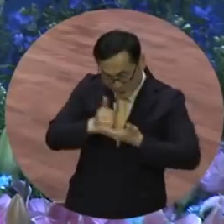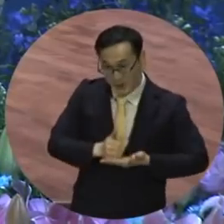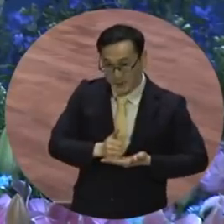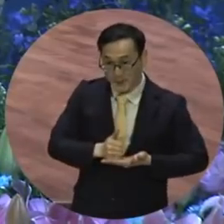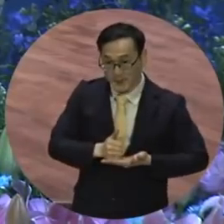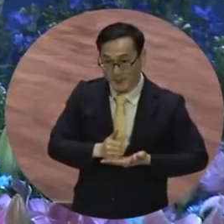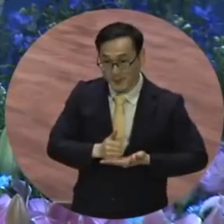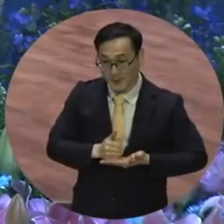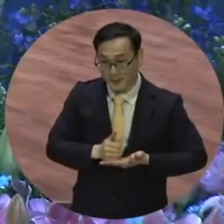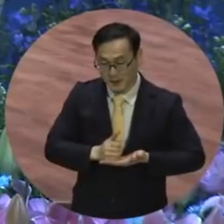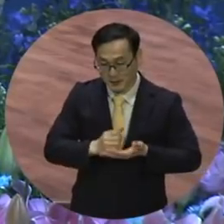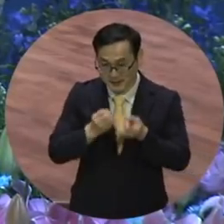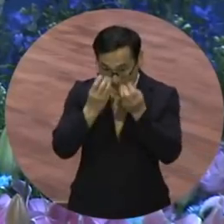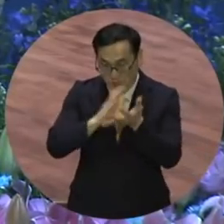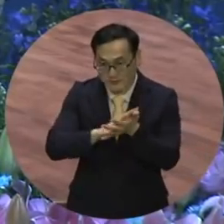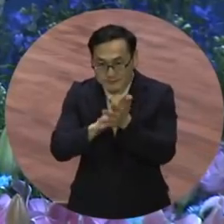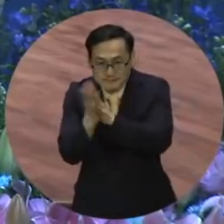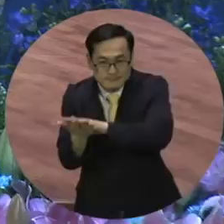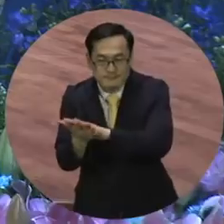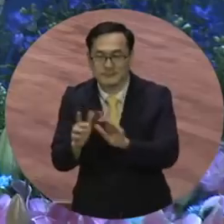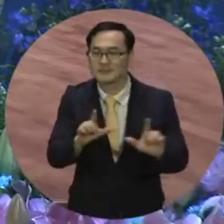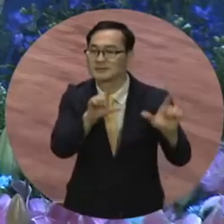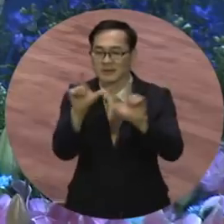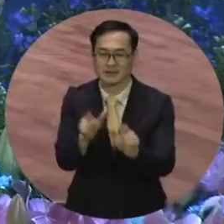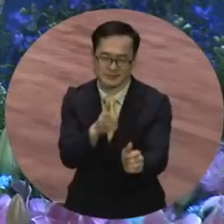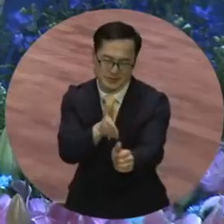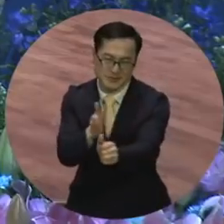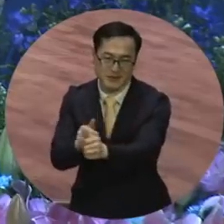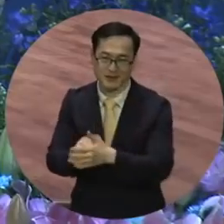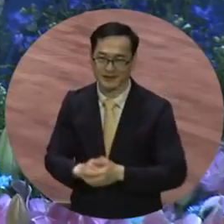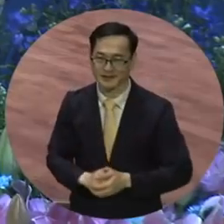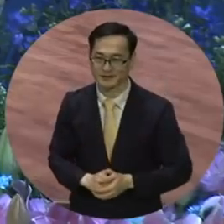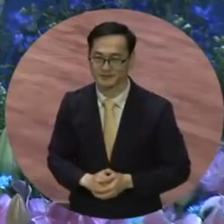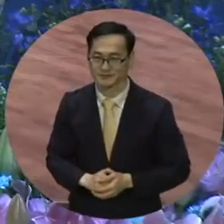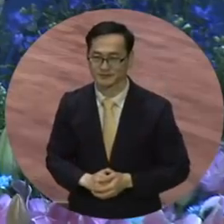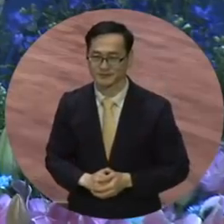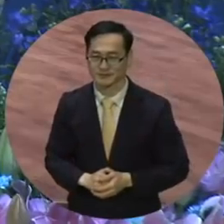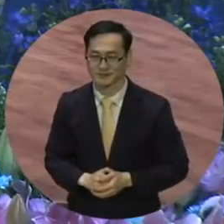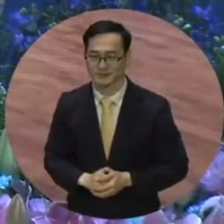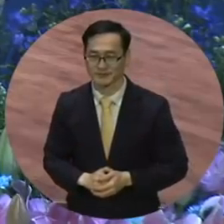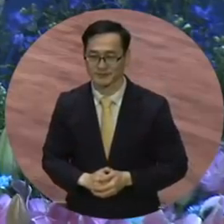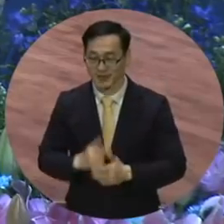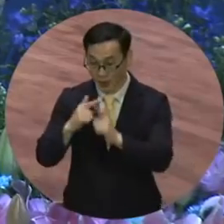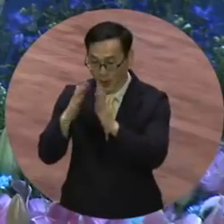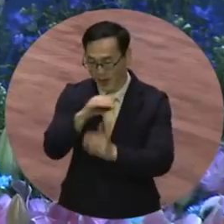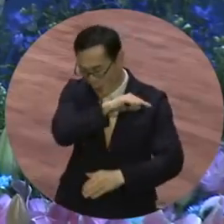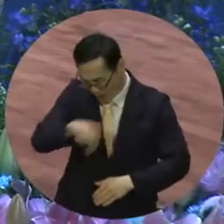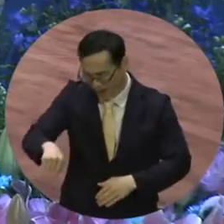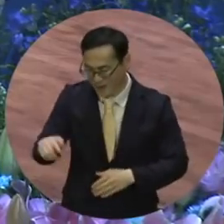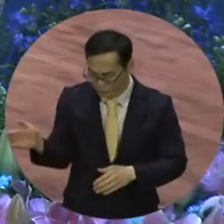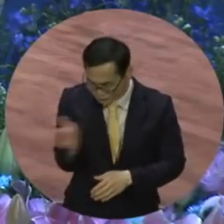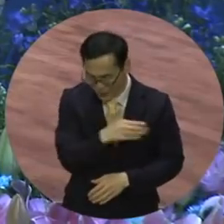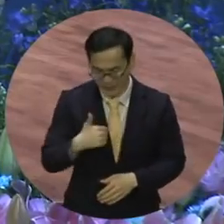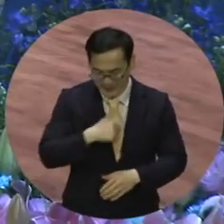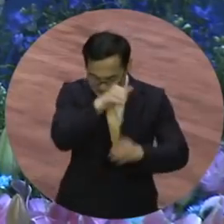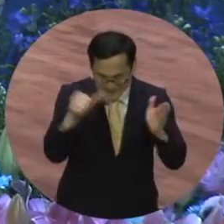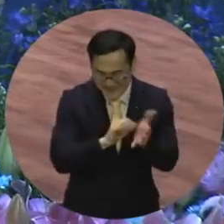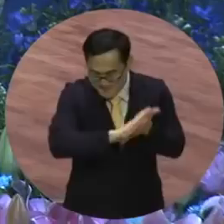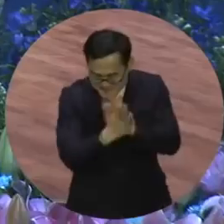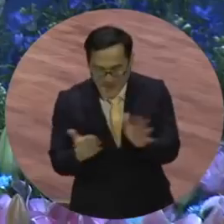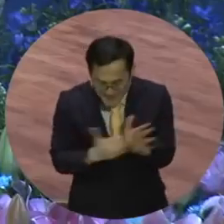새로운 삶이 시작되기 바랍니다. 이야, 예언기에 나와서 예배하면 되는 내 인생이 바뀌었다. 터닝 포인트.